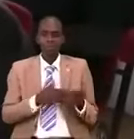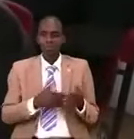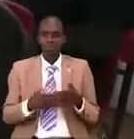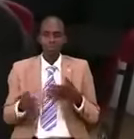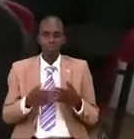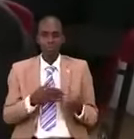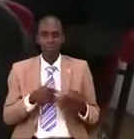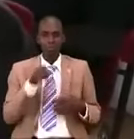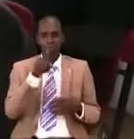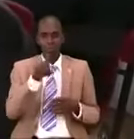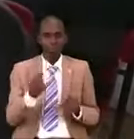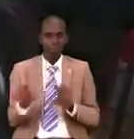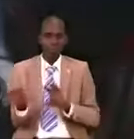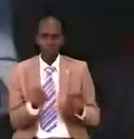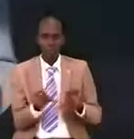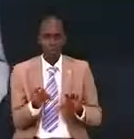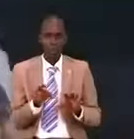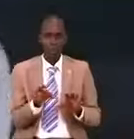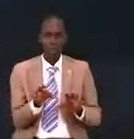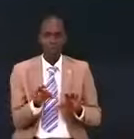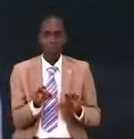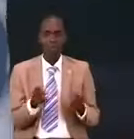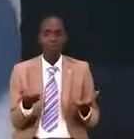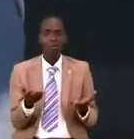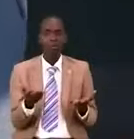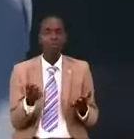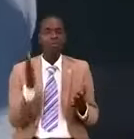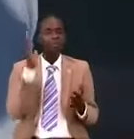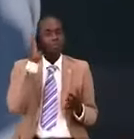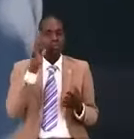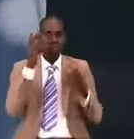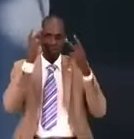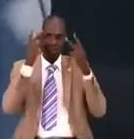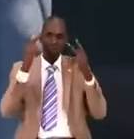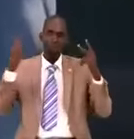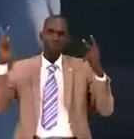il y a des gens ils ne font rien